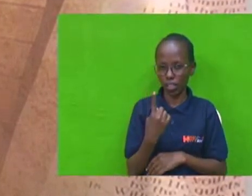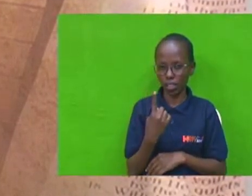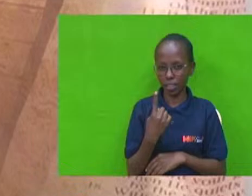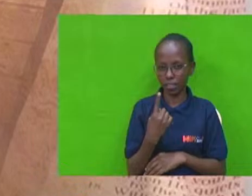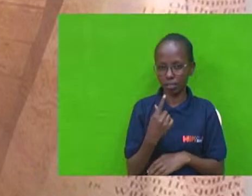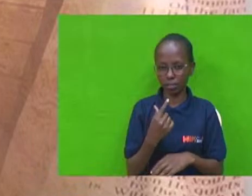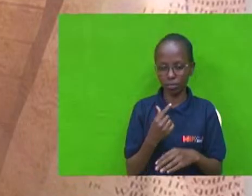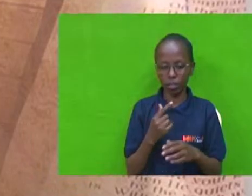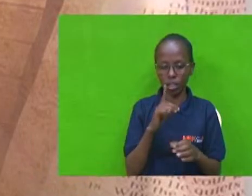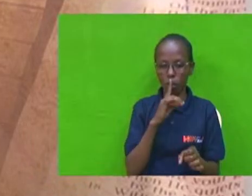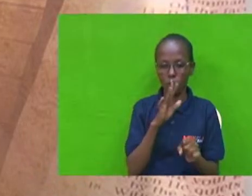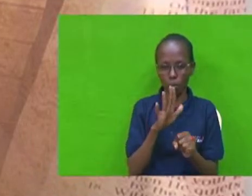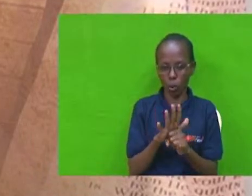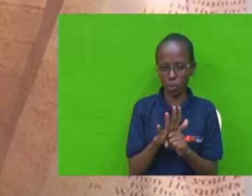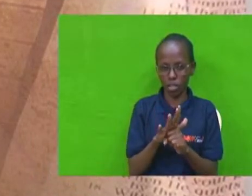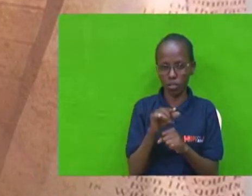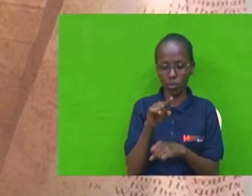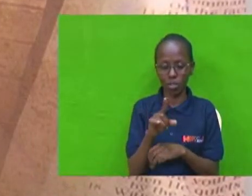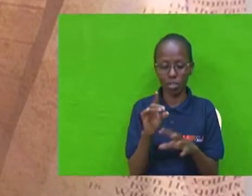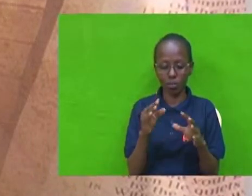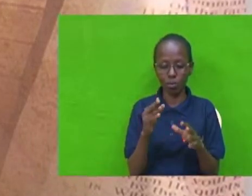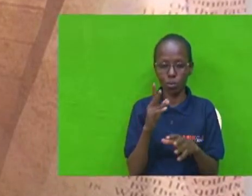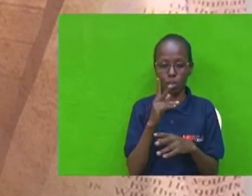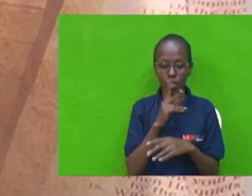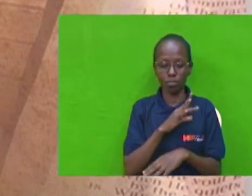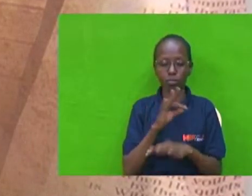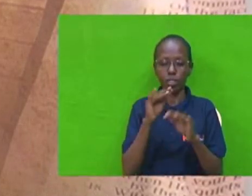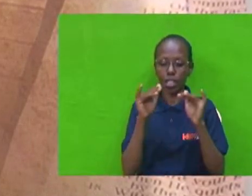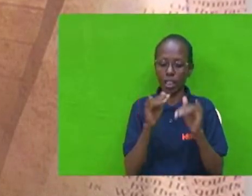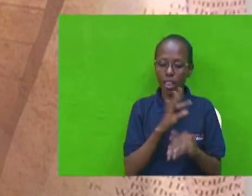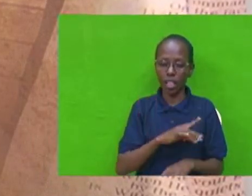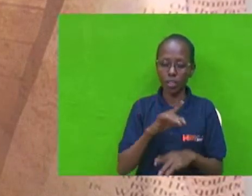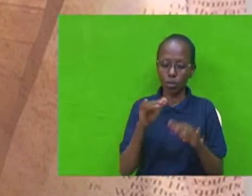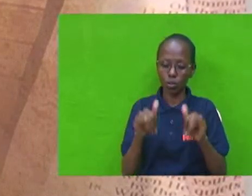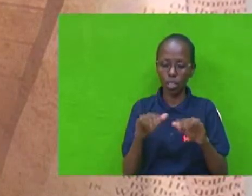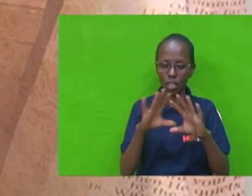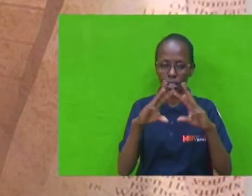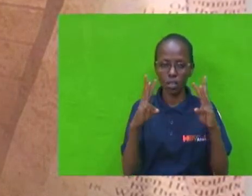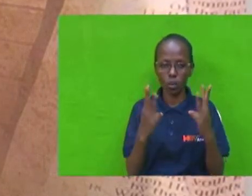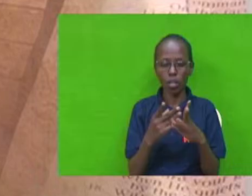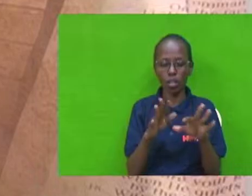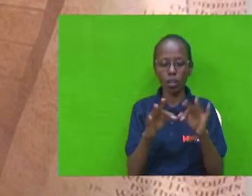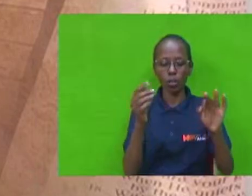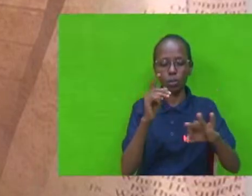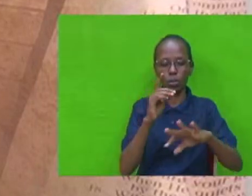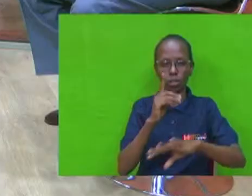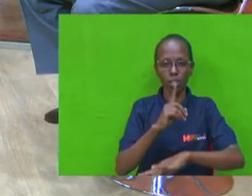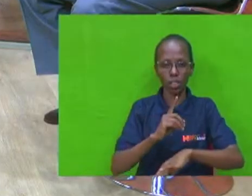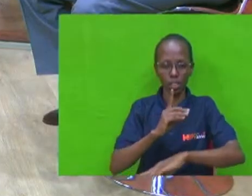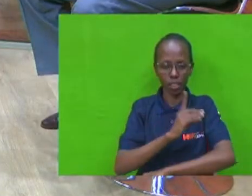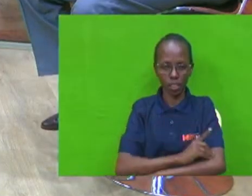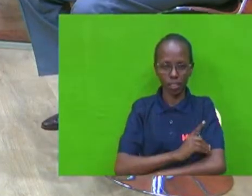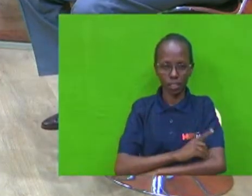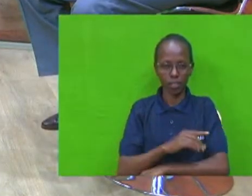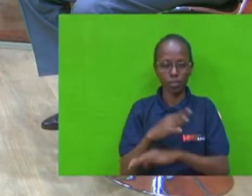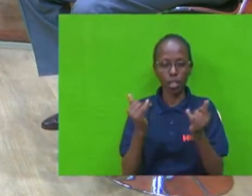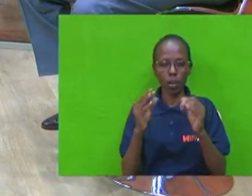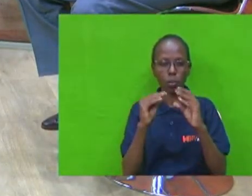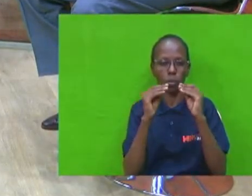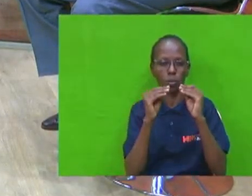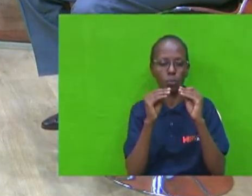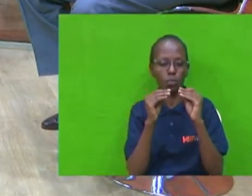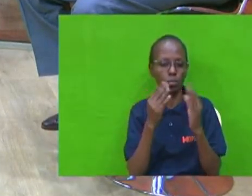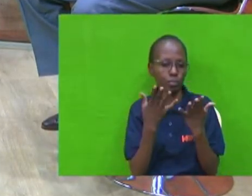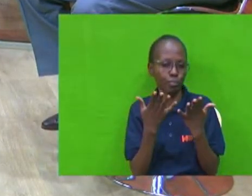yenye hadi. Upate heri ukae siku nyingi katika dunia. Asante mwalimu Sitati. Sasa hapa Paulo